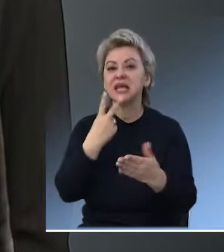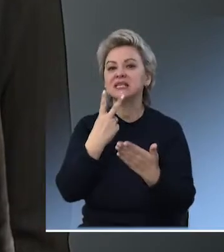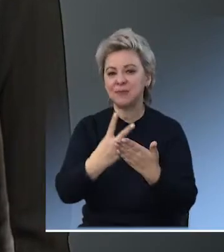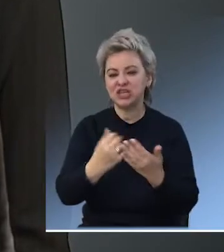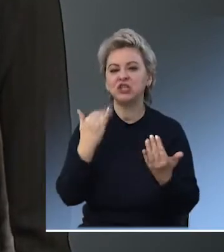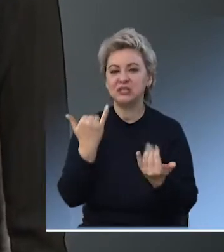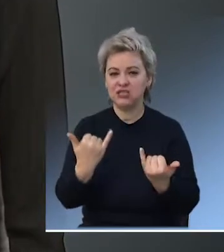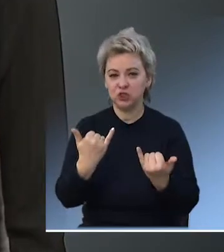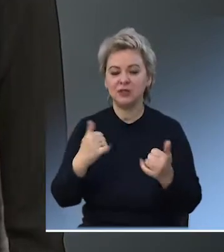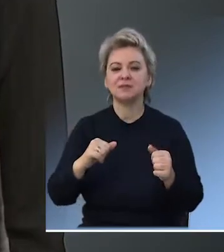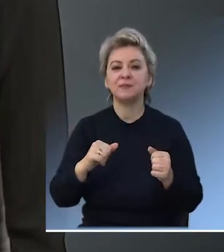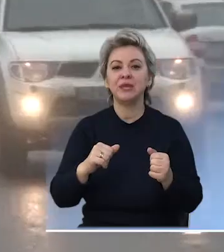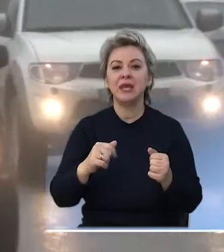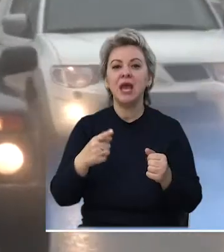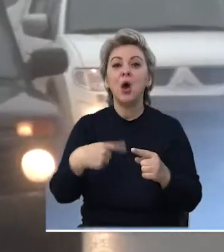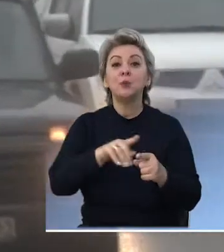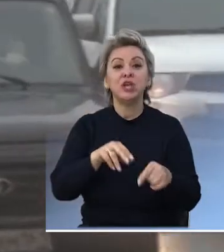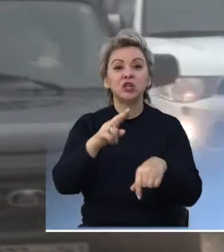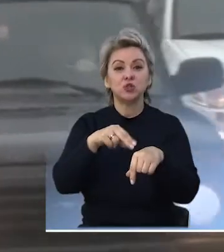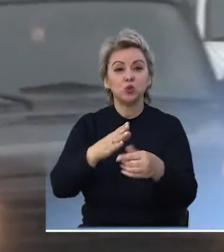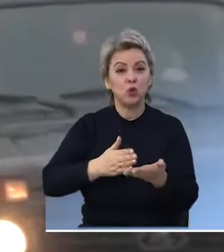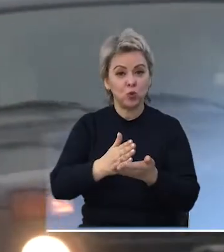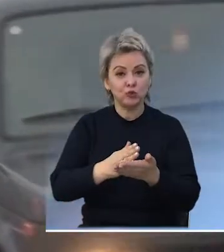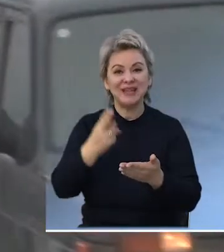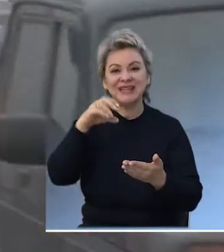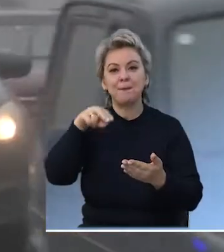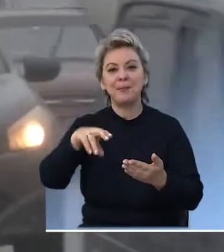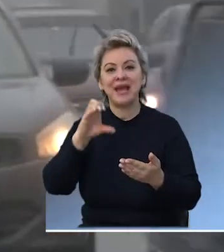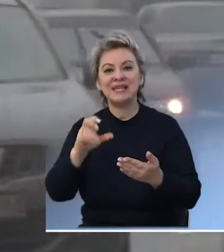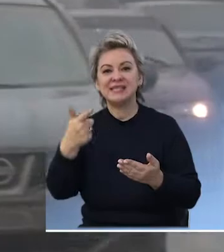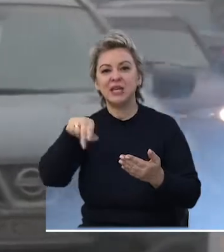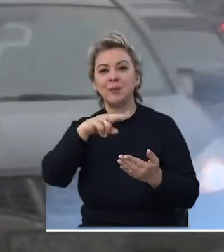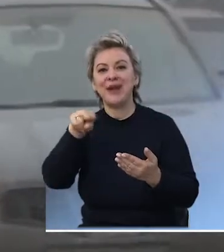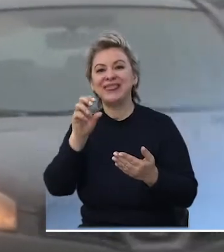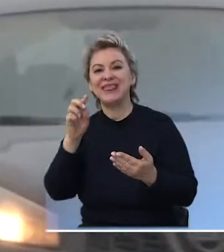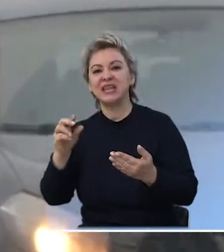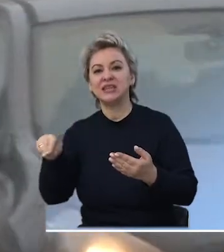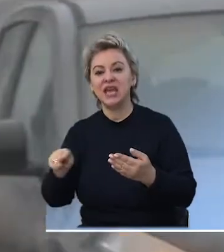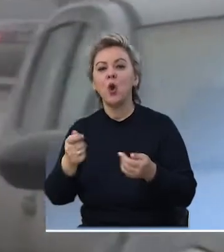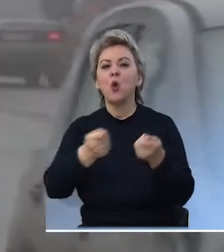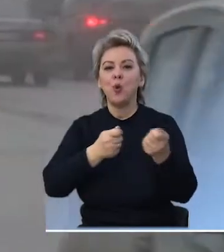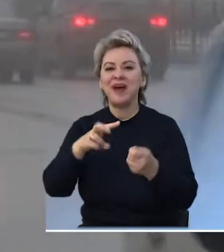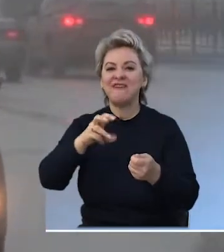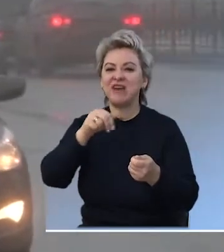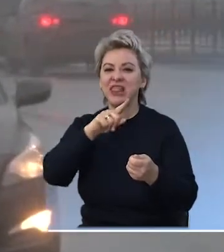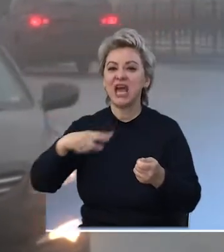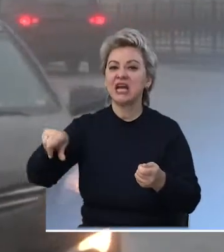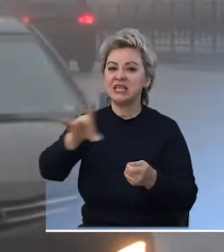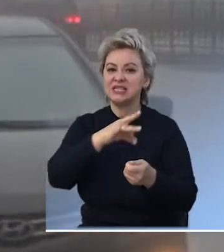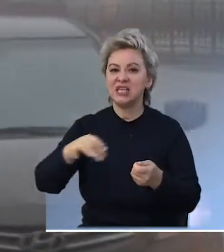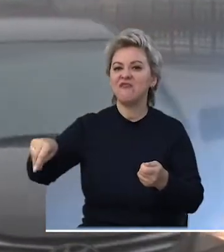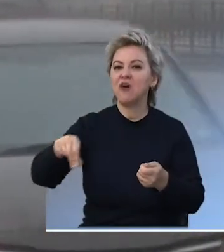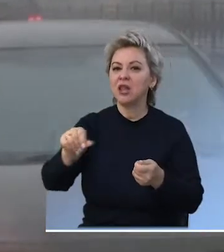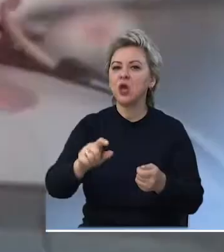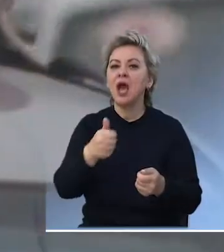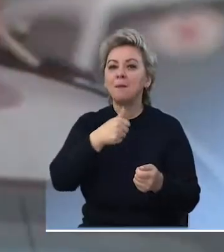порядка, смотрите прямо сейчас. При несении службы сотрудники ДПС ГИБДД Межмуниципального управления МВД России